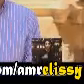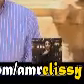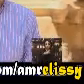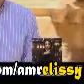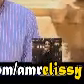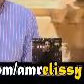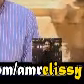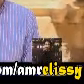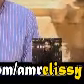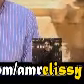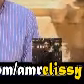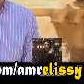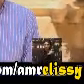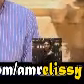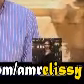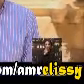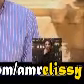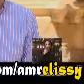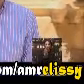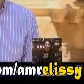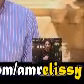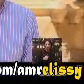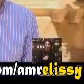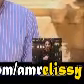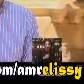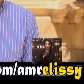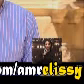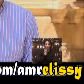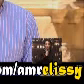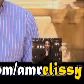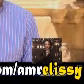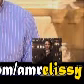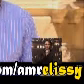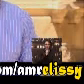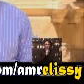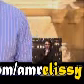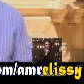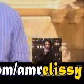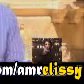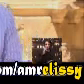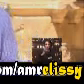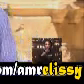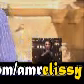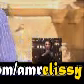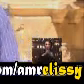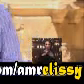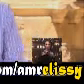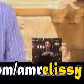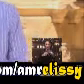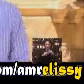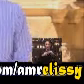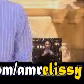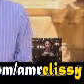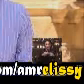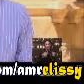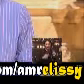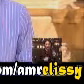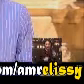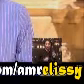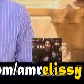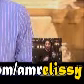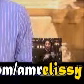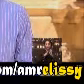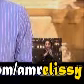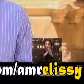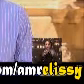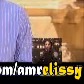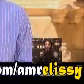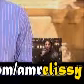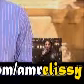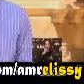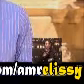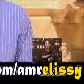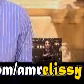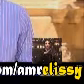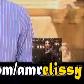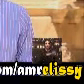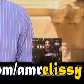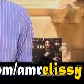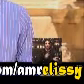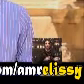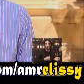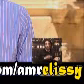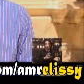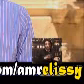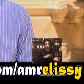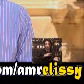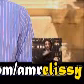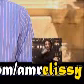مصطفى حالته صعبة جدا زي ما حضراتكم شفتوا. البرنامج الحمد لله بالتعاون مع جمعية قلوب مصر قدرنا نعمل له العملية على